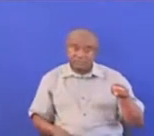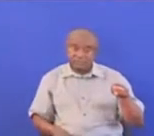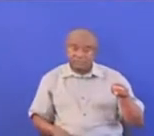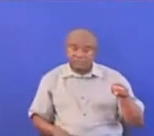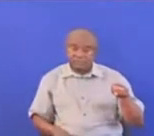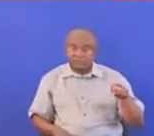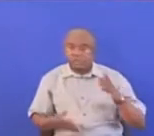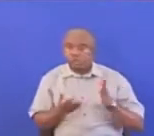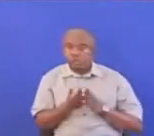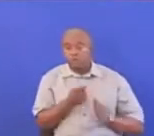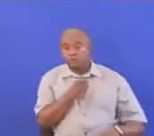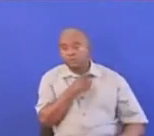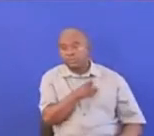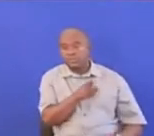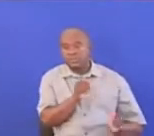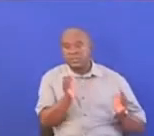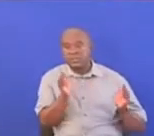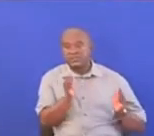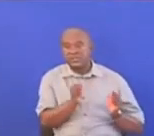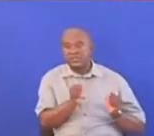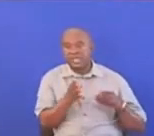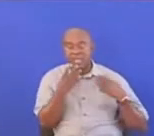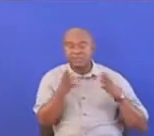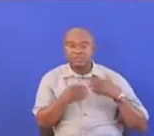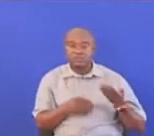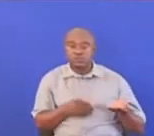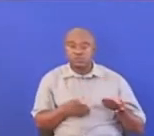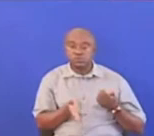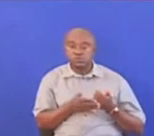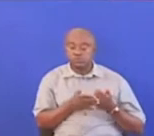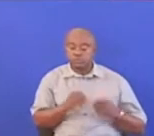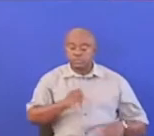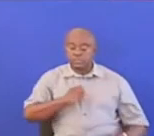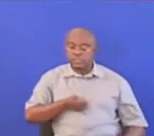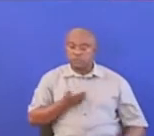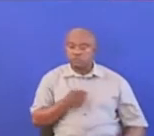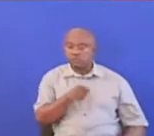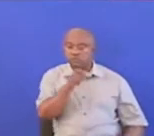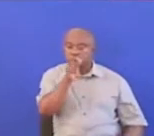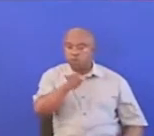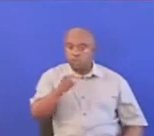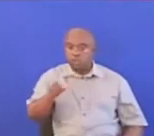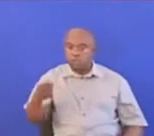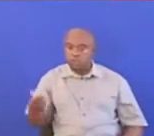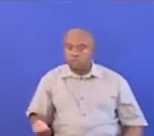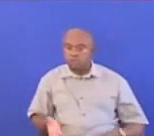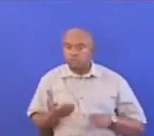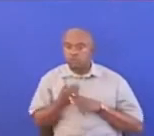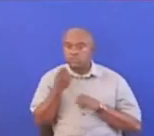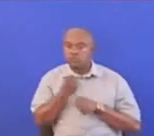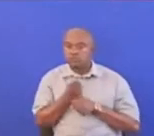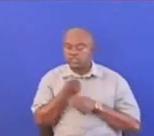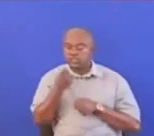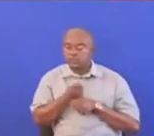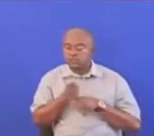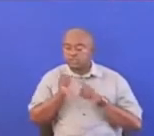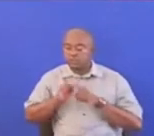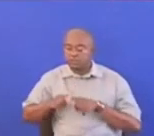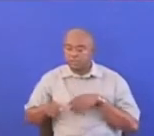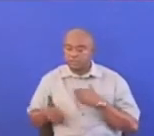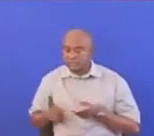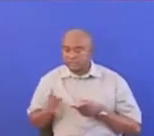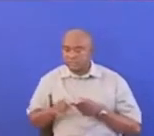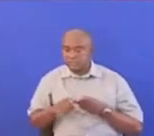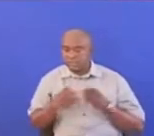hifadhi hii inakwenda kuwa hifadhi ya misitu ya Kigosi, itaruhusu wananchi kuweza kufanya shughuli za uzalishaji